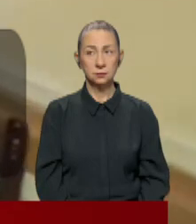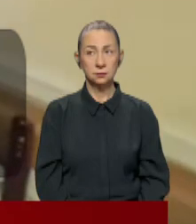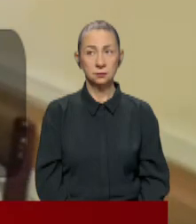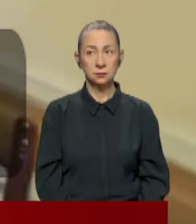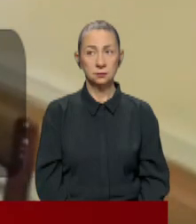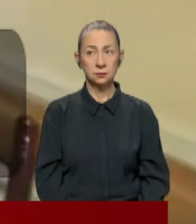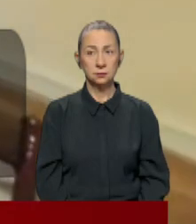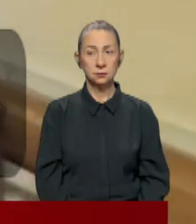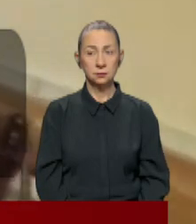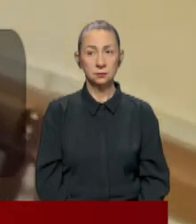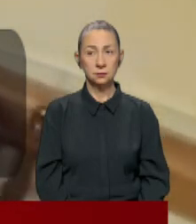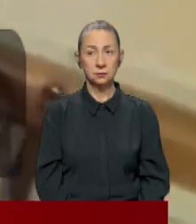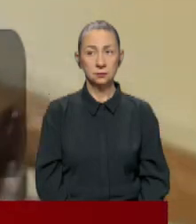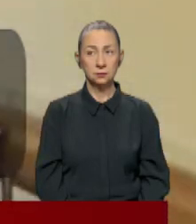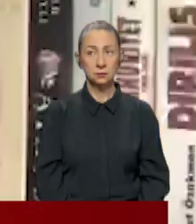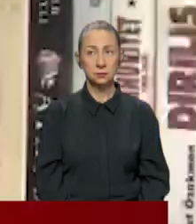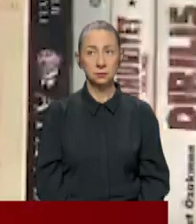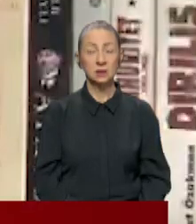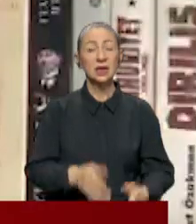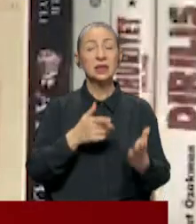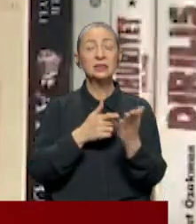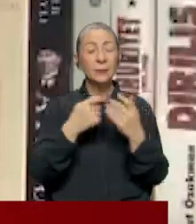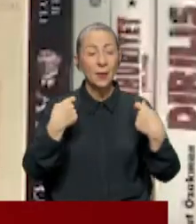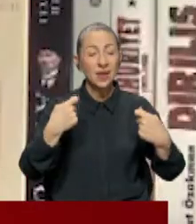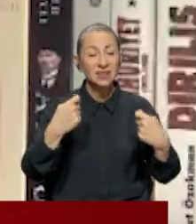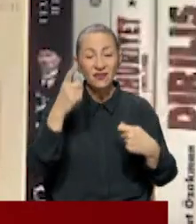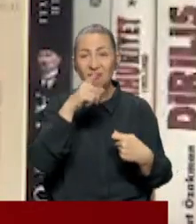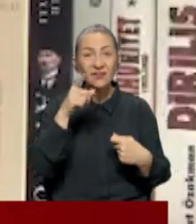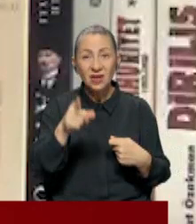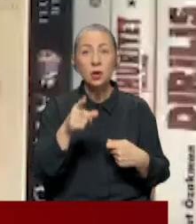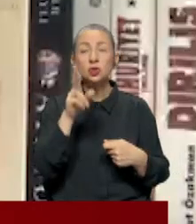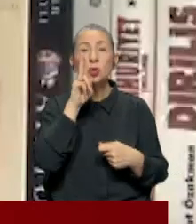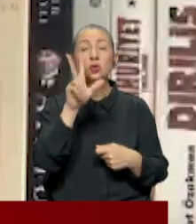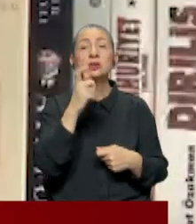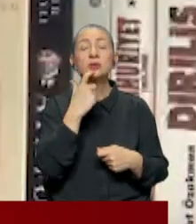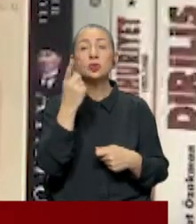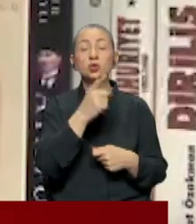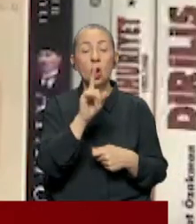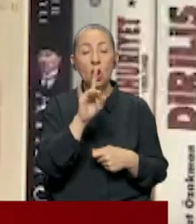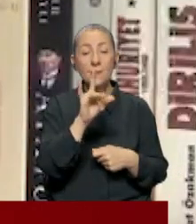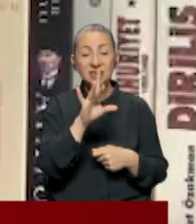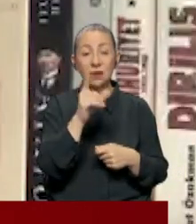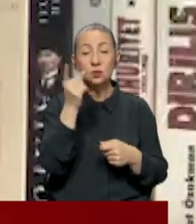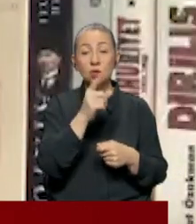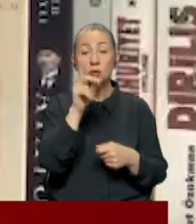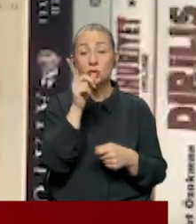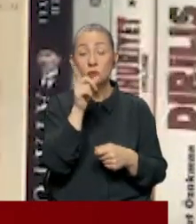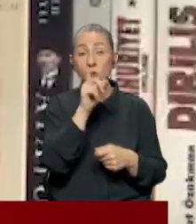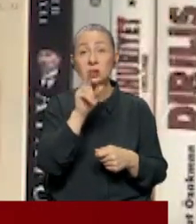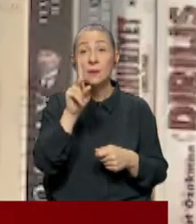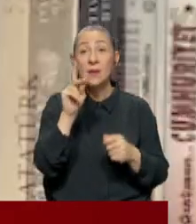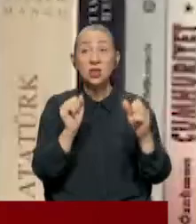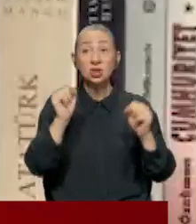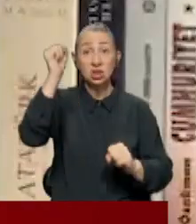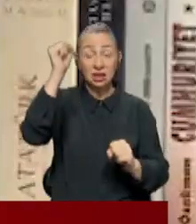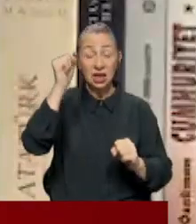indiriyoruz ama girdilerimizi indirmiyor musun ki? Tarımsal girdi fiyatları son 3 yılda %15'ten %121'e